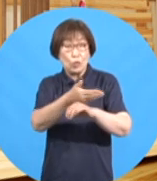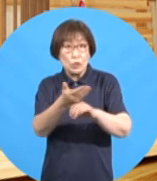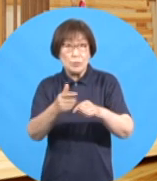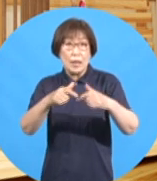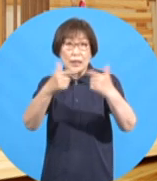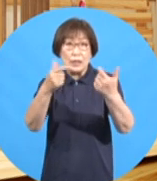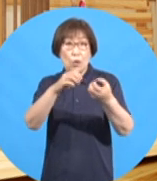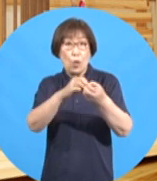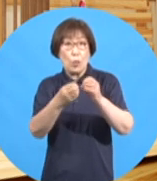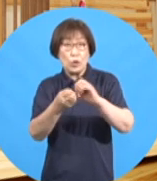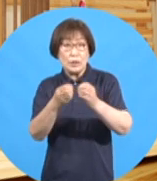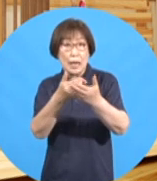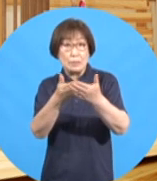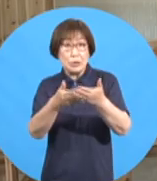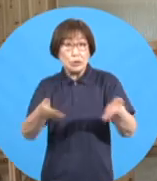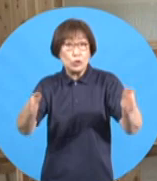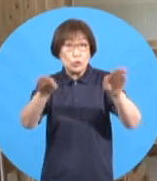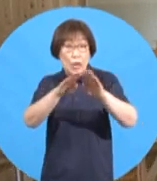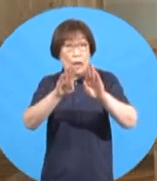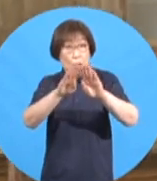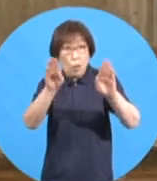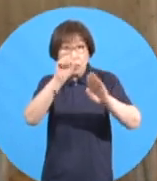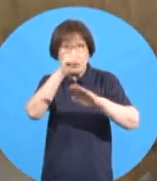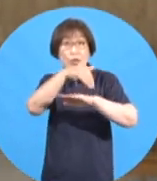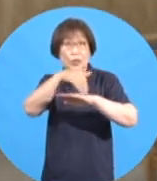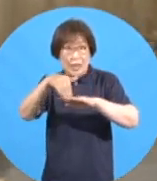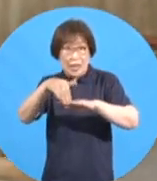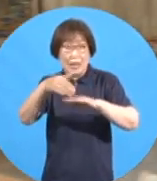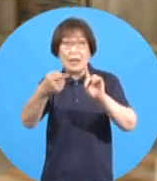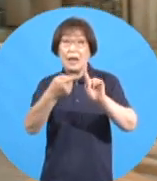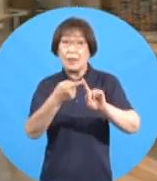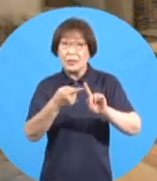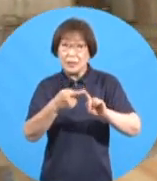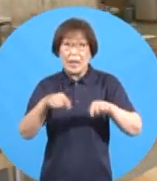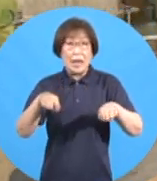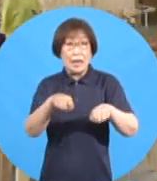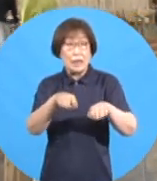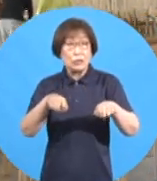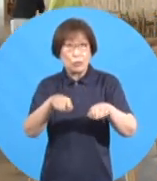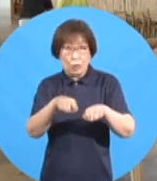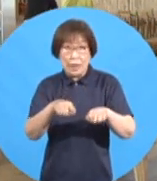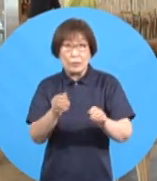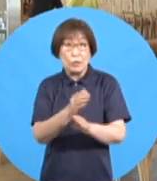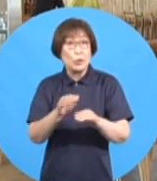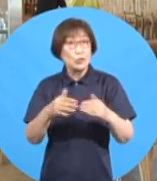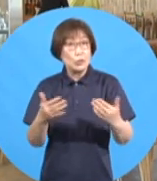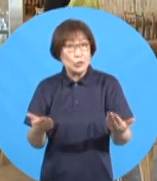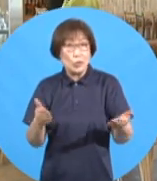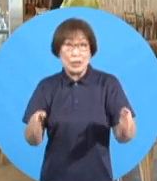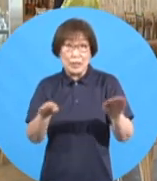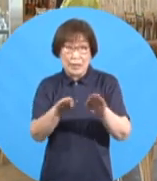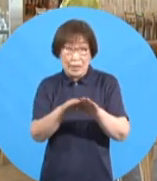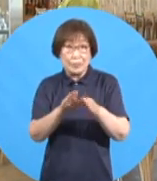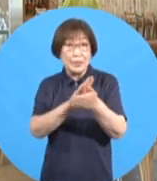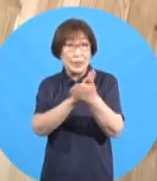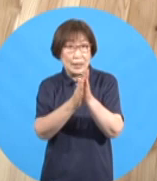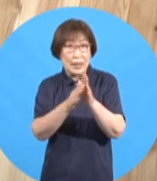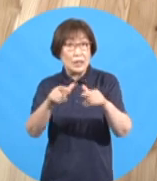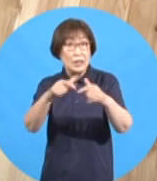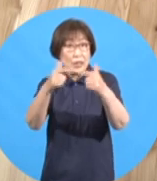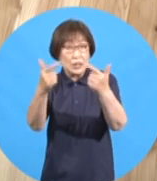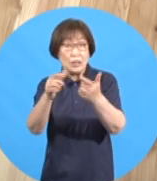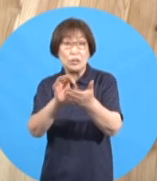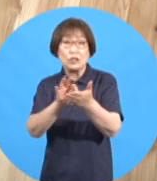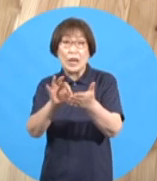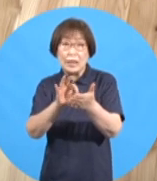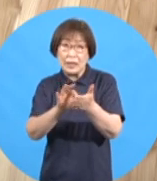美術館がオープンする予定です。これに合わせ、レストランのくつろぎ館も、県産材を使った木の